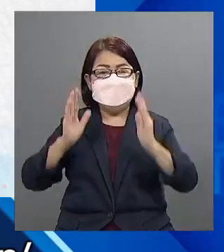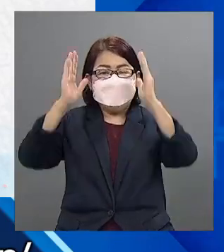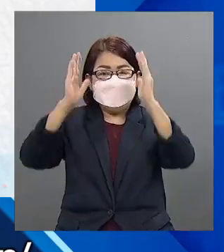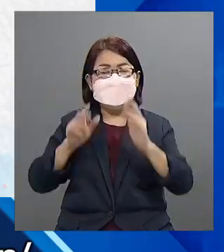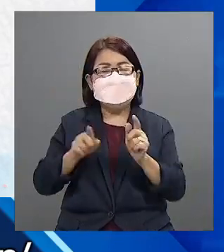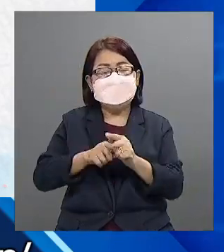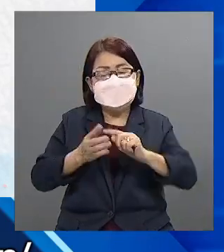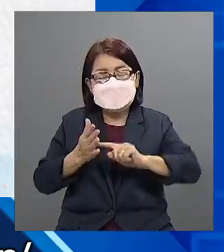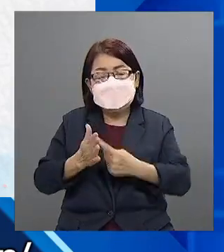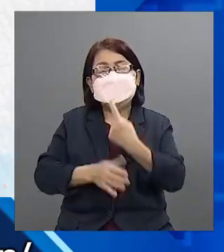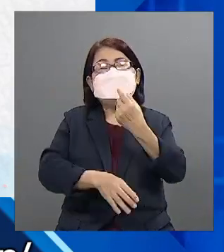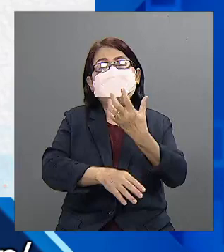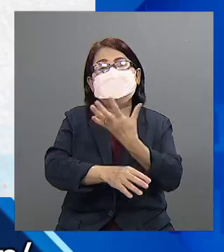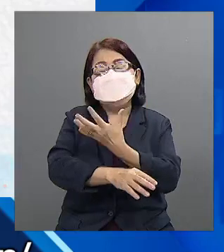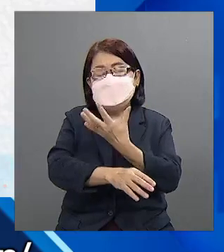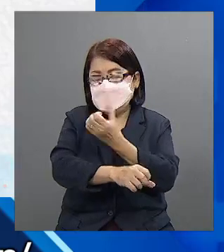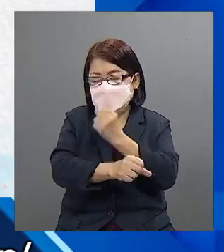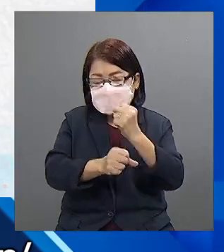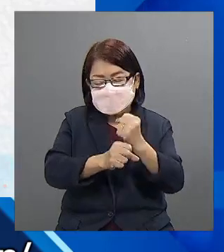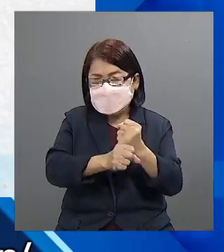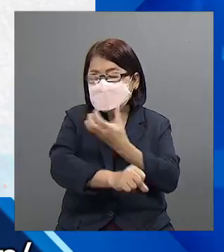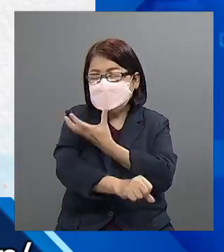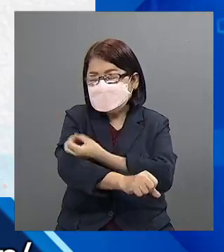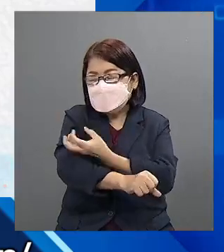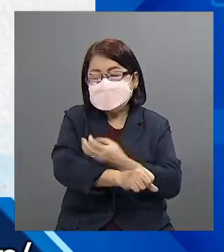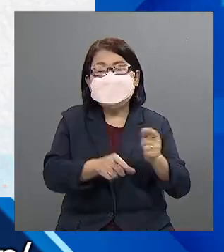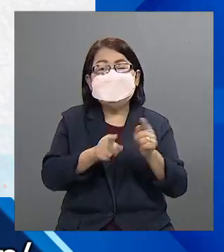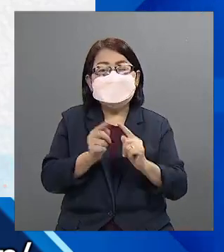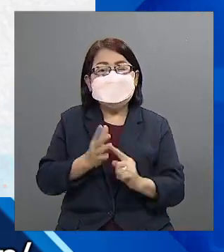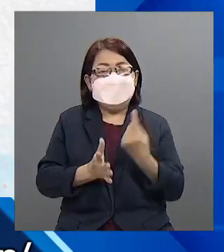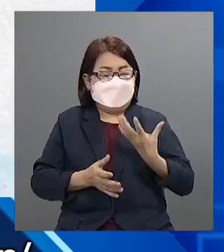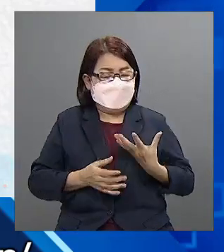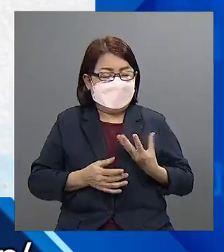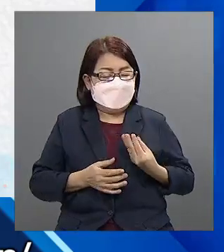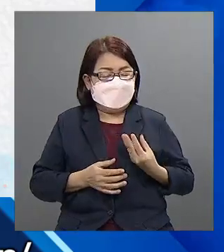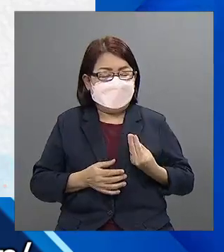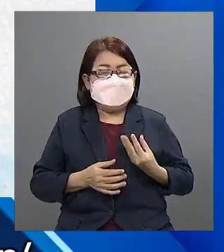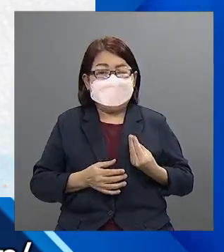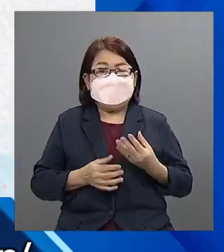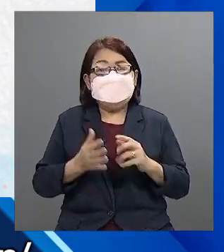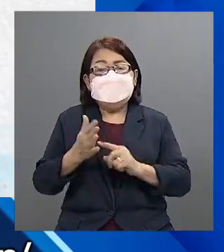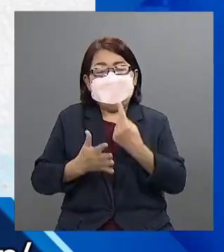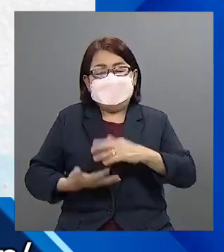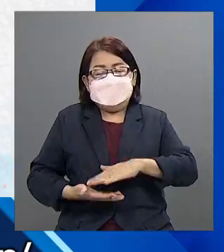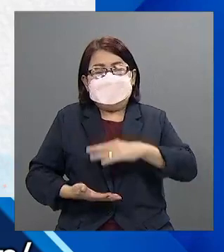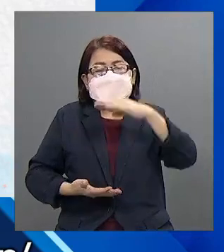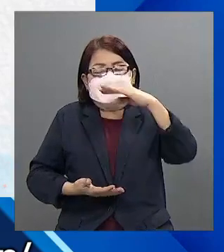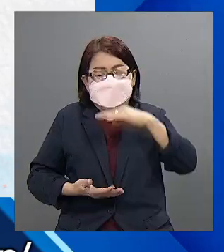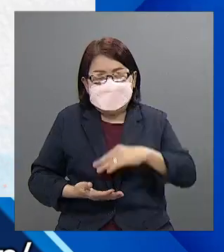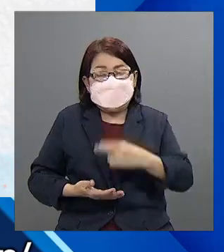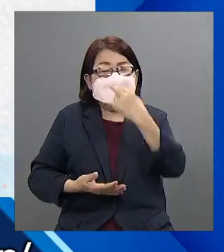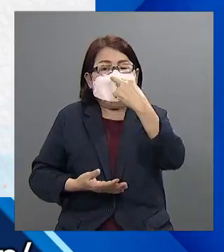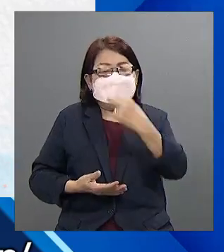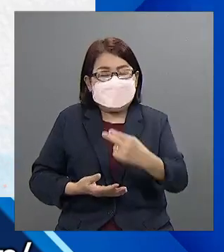คะเริ่มให้ปอดเริ่มให้หัวใจทำงานมากขึ้นแล้วพอคนไข้เนี่ย รู้สึกว่าทำได้และตอนท